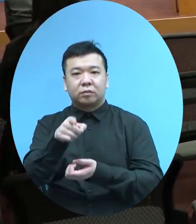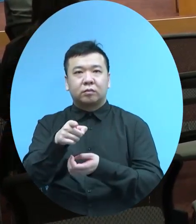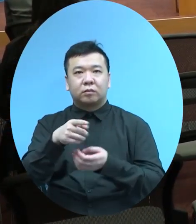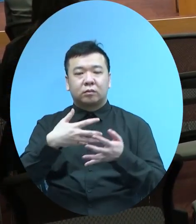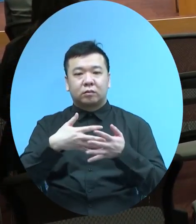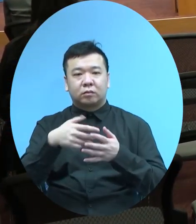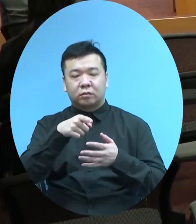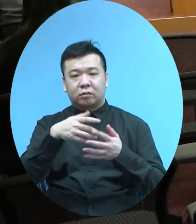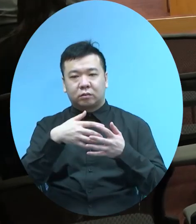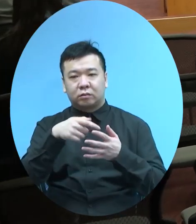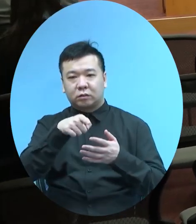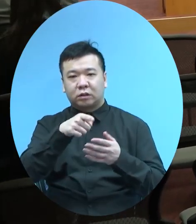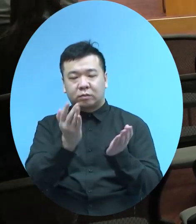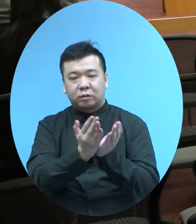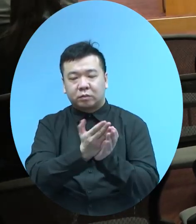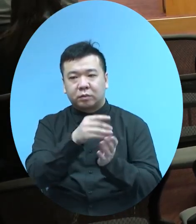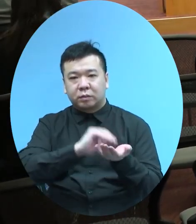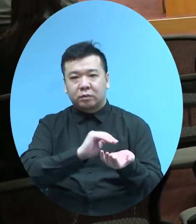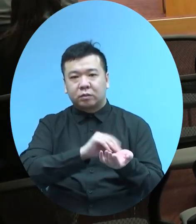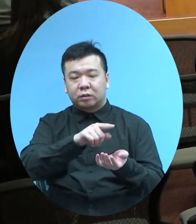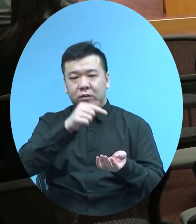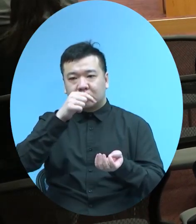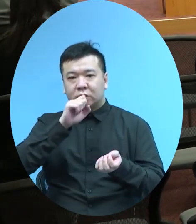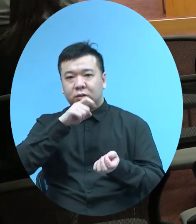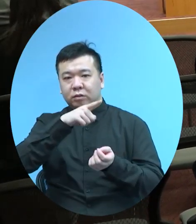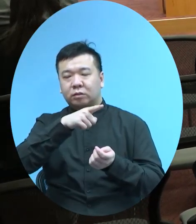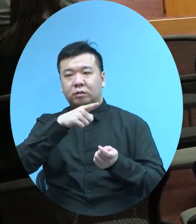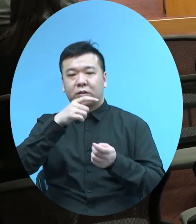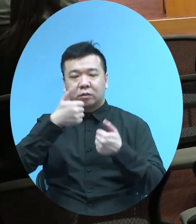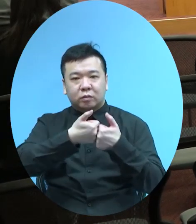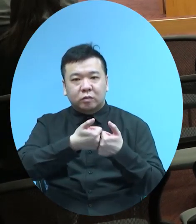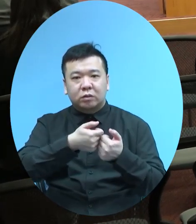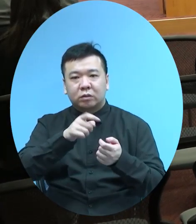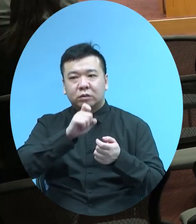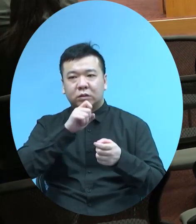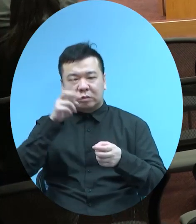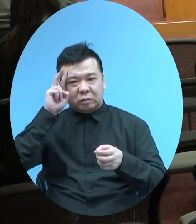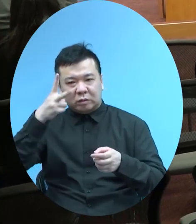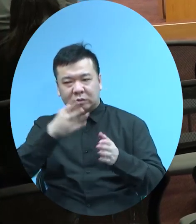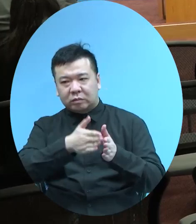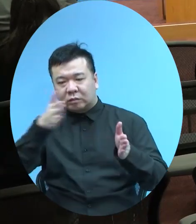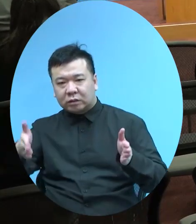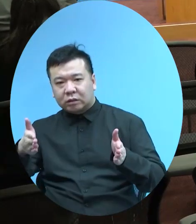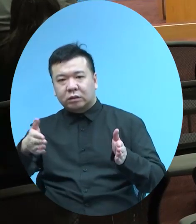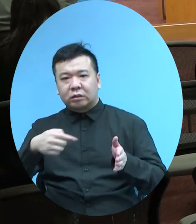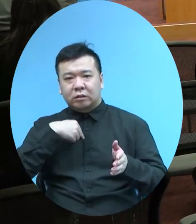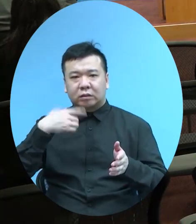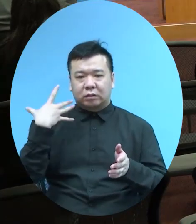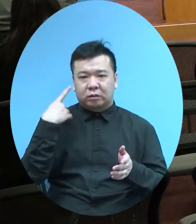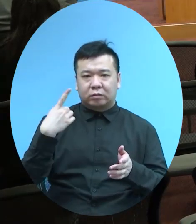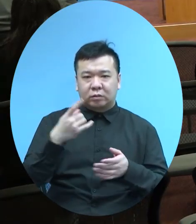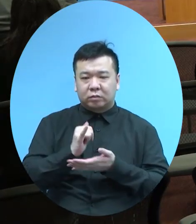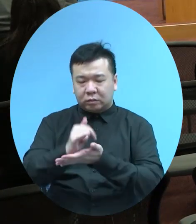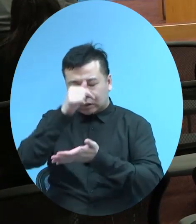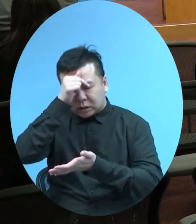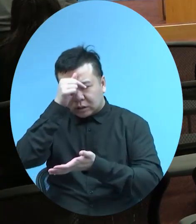嘅老公同埋佢嘅家佣咧係幾時先揾到嘅？同埋點解會相隔咗兩日先至會喺琴晚送